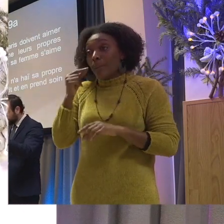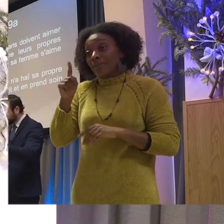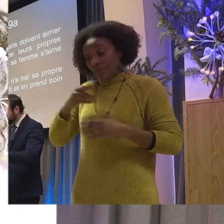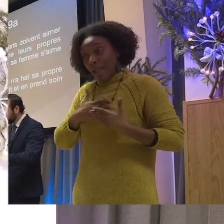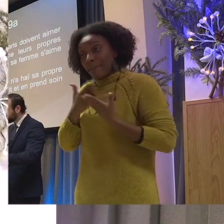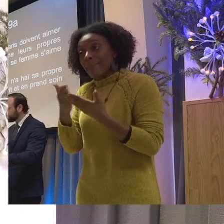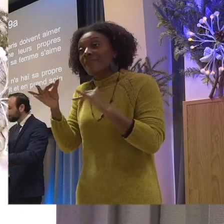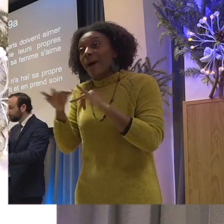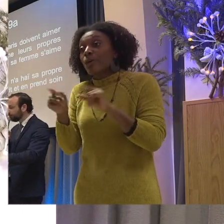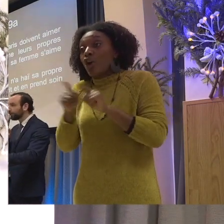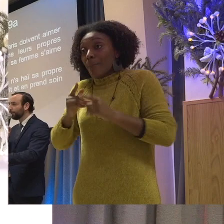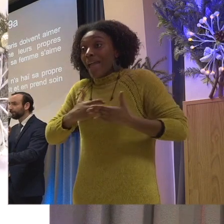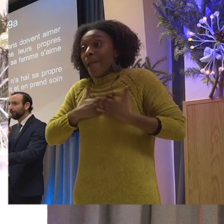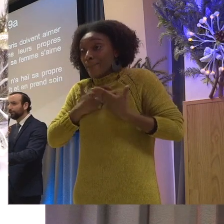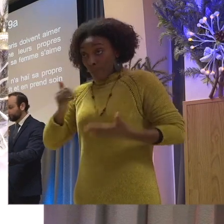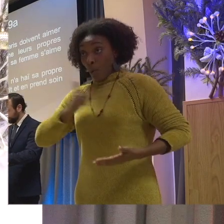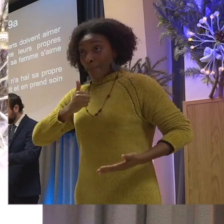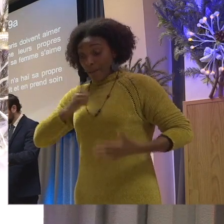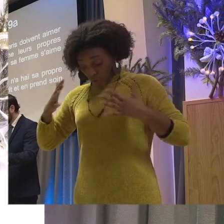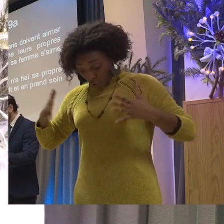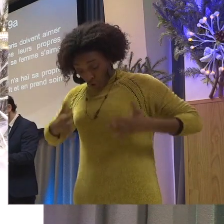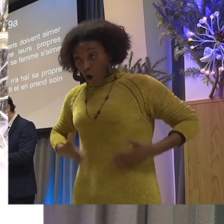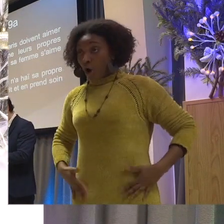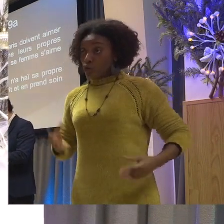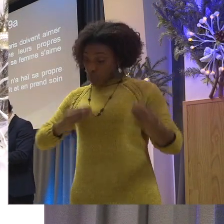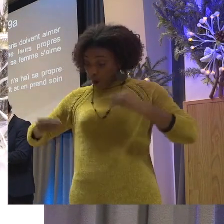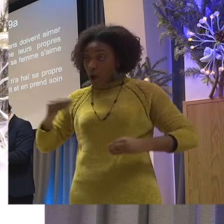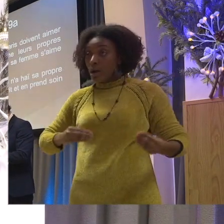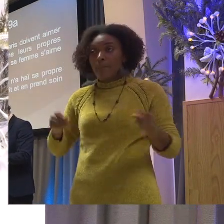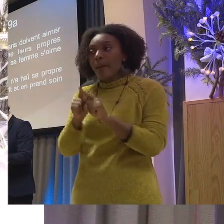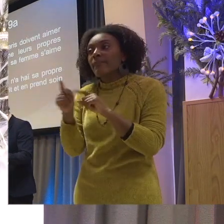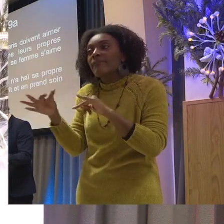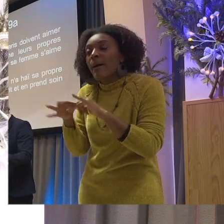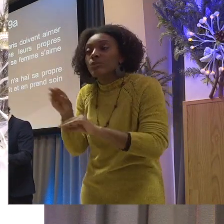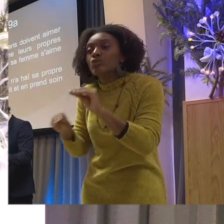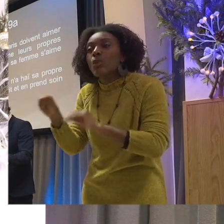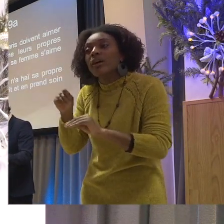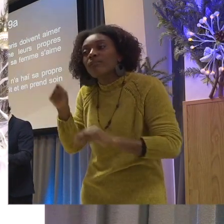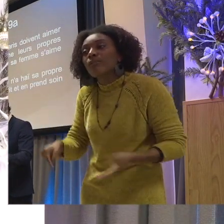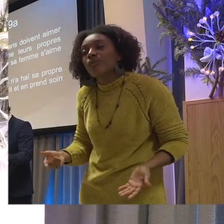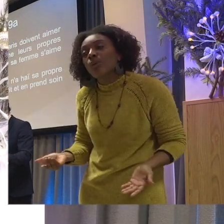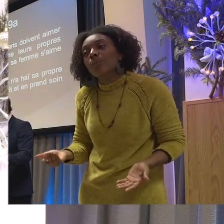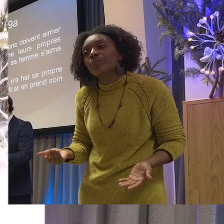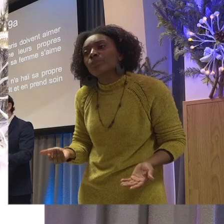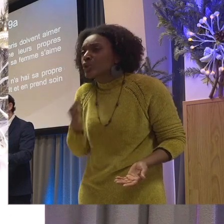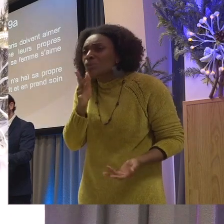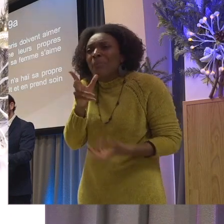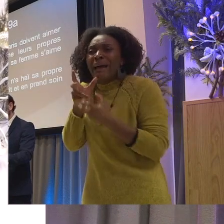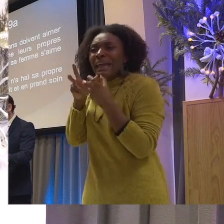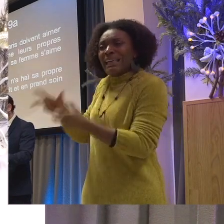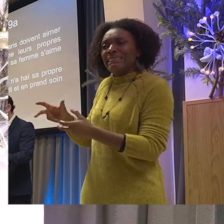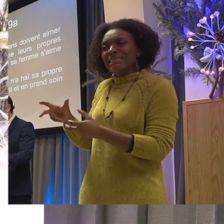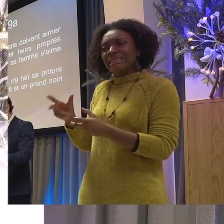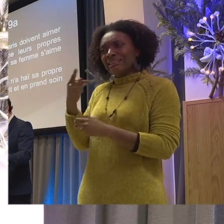ce verset 29 nous fait comprendre à nous, messieurs, que tu ne peux avoir de la haine pour ton épouse. C'est pas